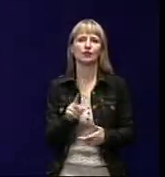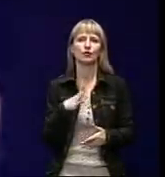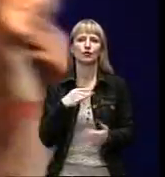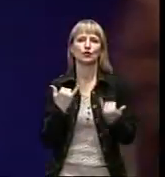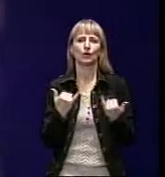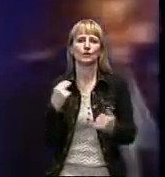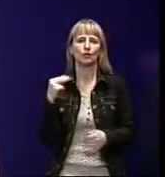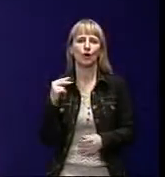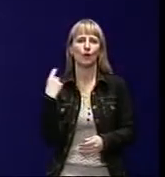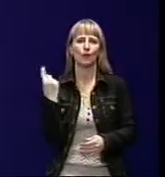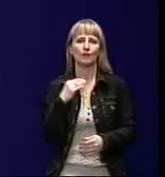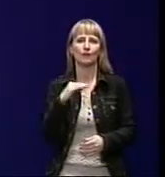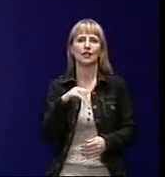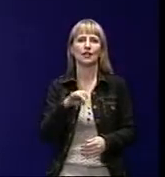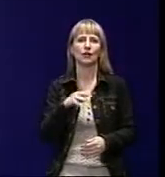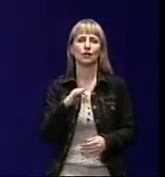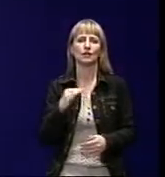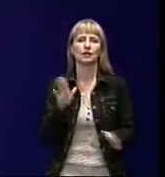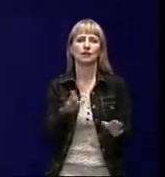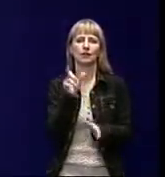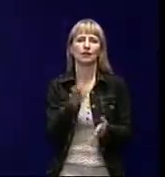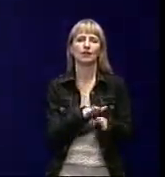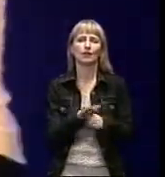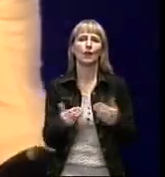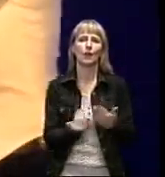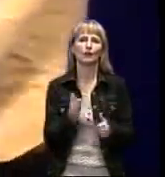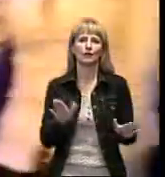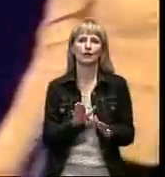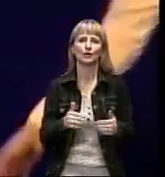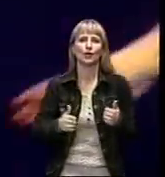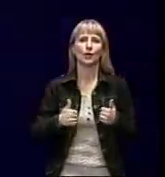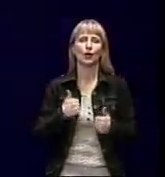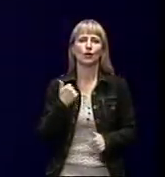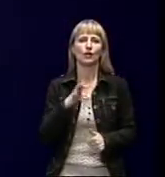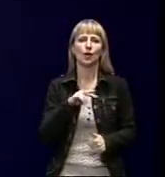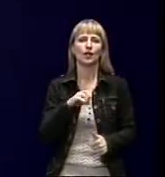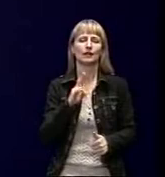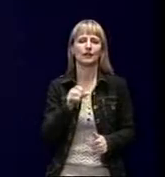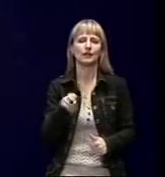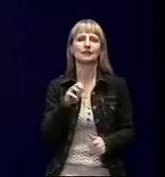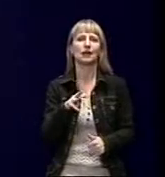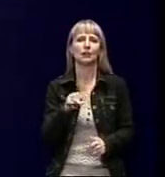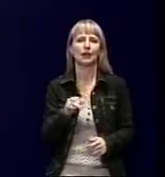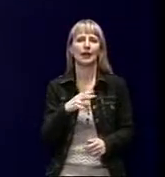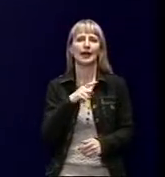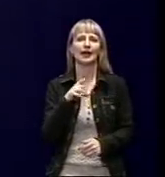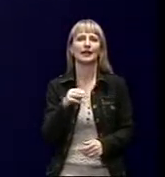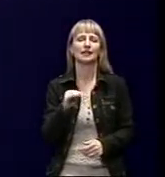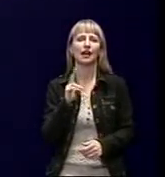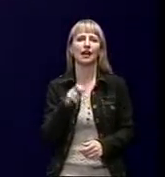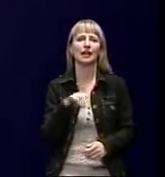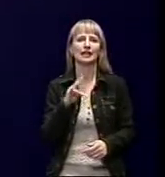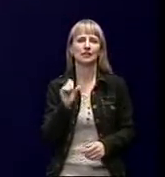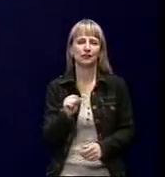у Запорізькій обласній філармонії. Співачка виконала і нові пісні «Горда», «Оленка», «Дама», а також хіти «Калина», «Текіла» та